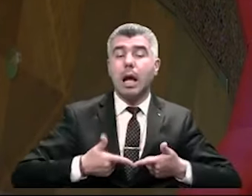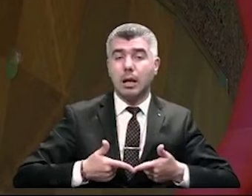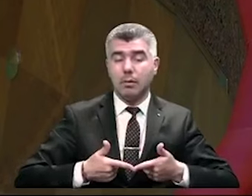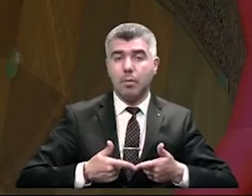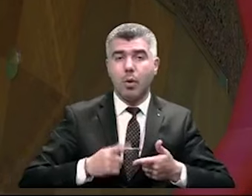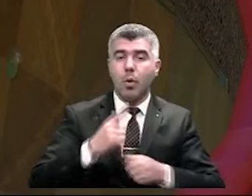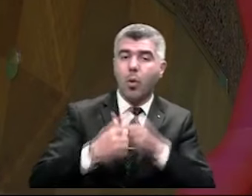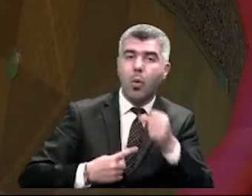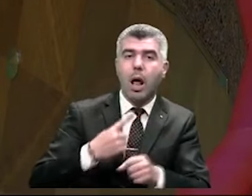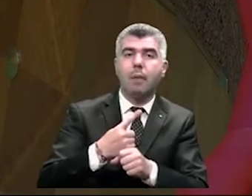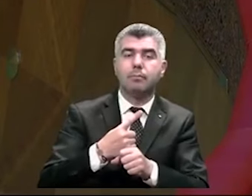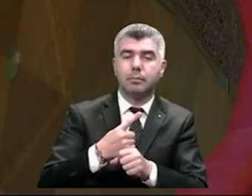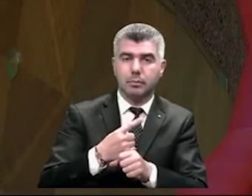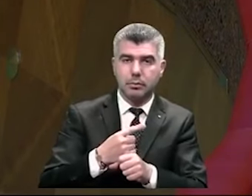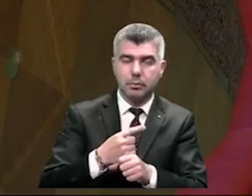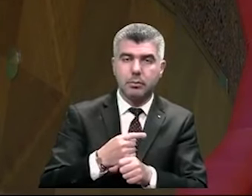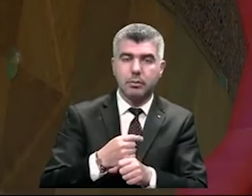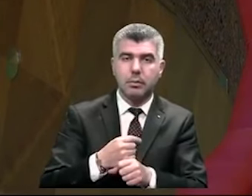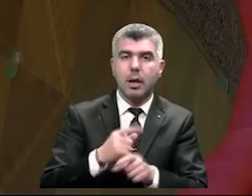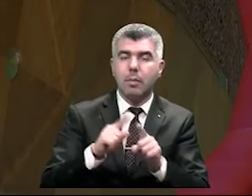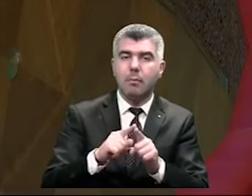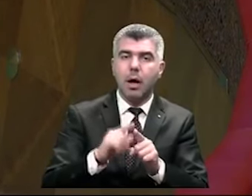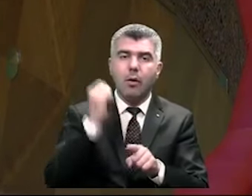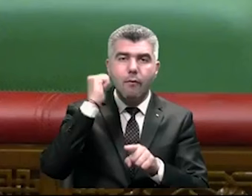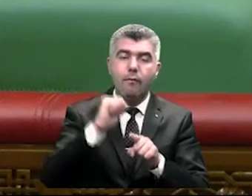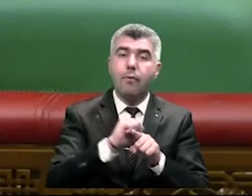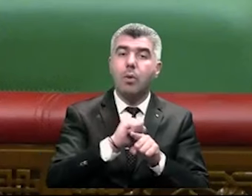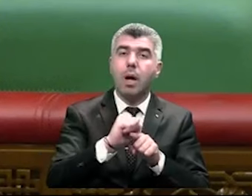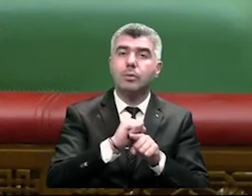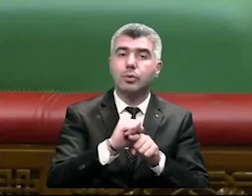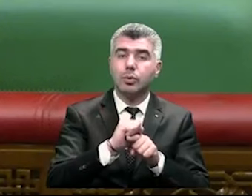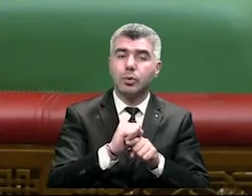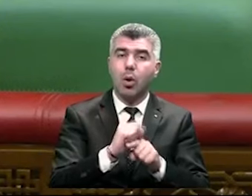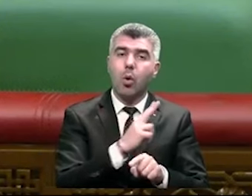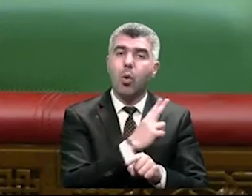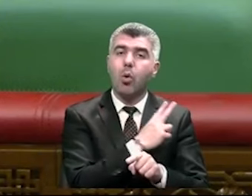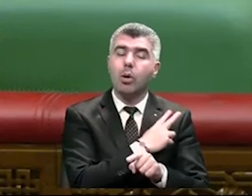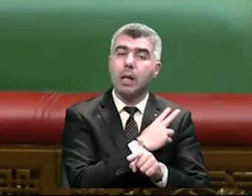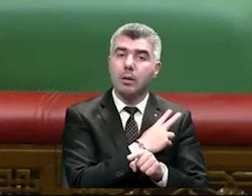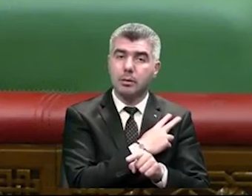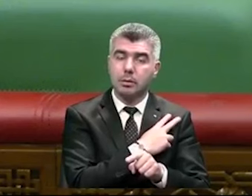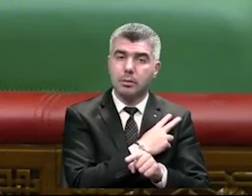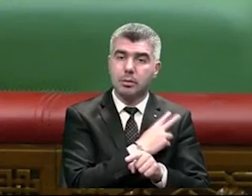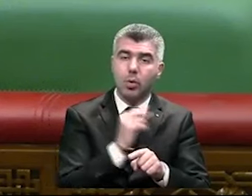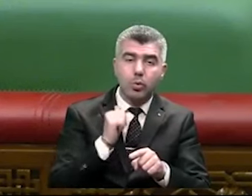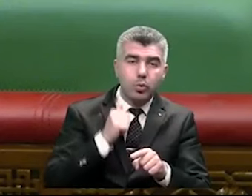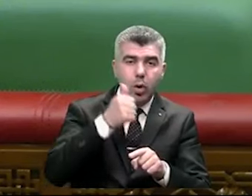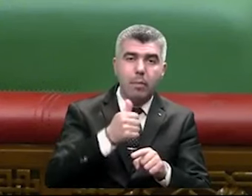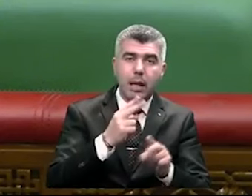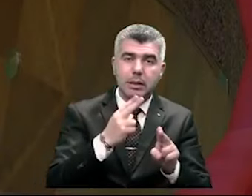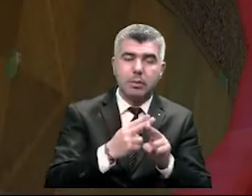سنه كنعمل تكوينات خاصه بالمعلمين ديال معلمين الغد